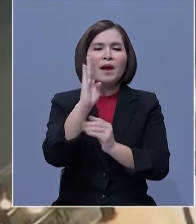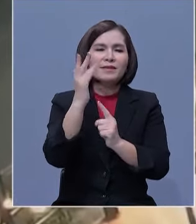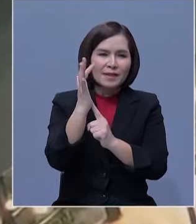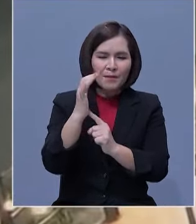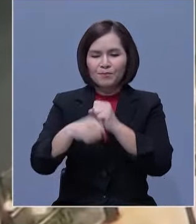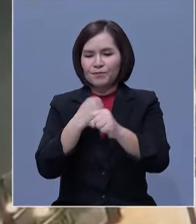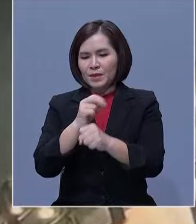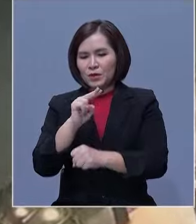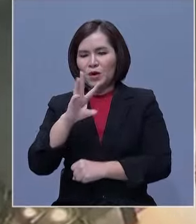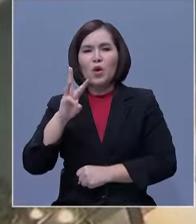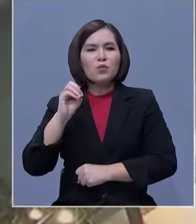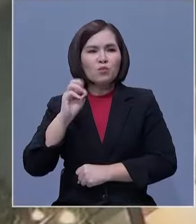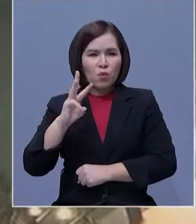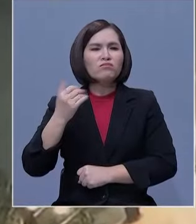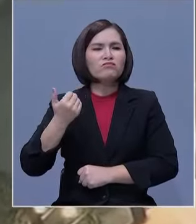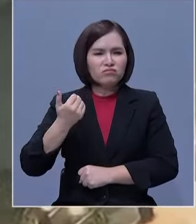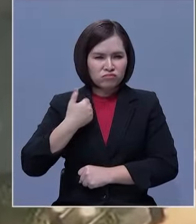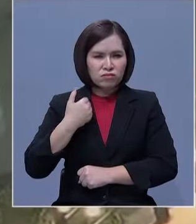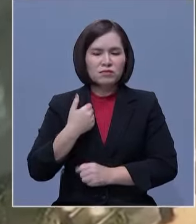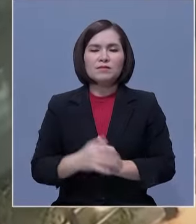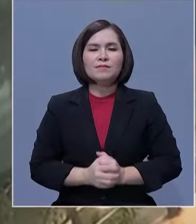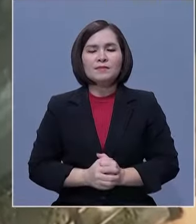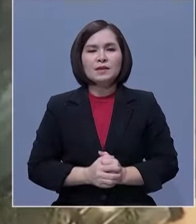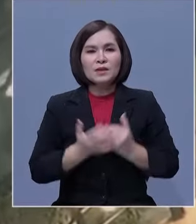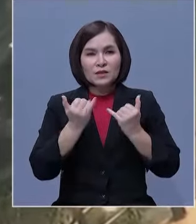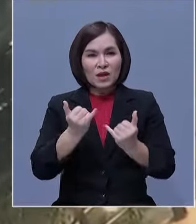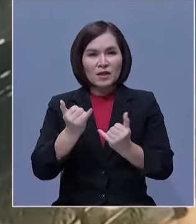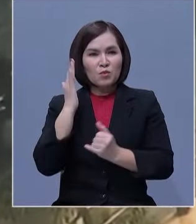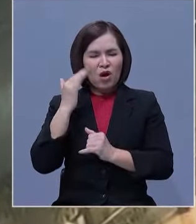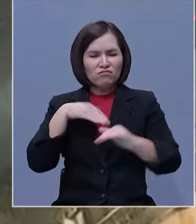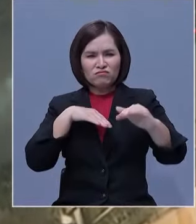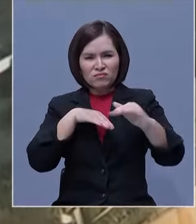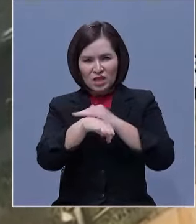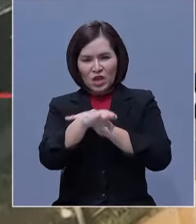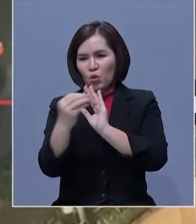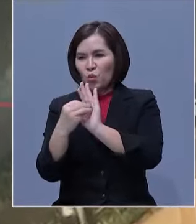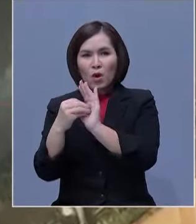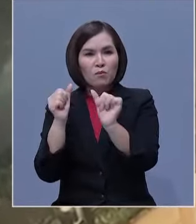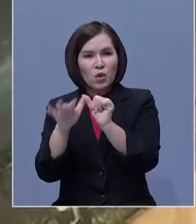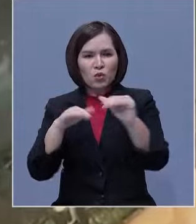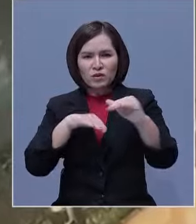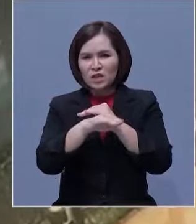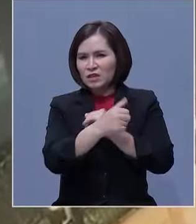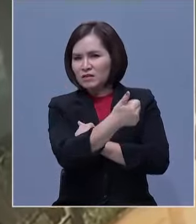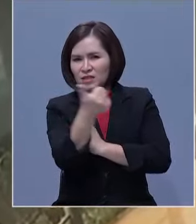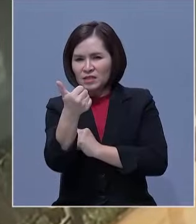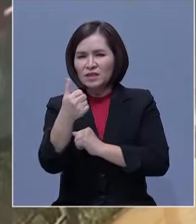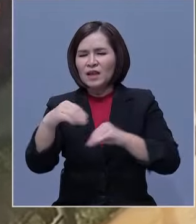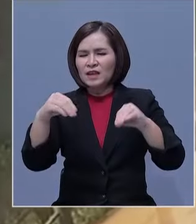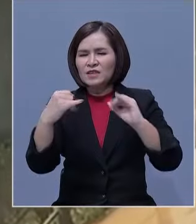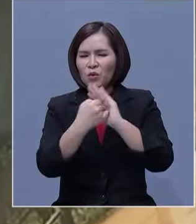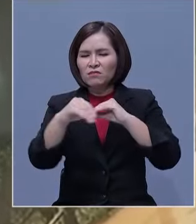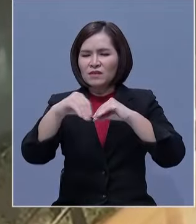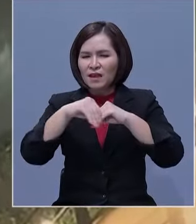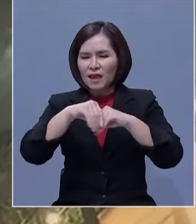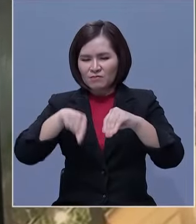66ด้วยโดยมีรายงานนะครับว่าตอนนี้ผู้ต้องหาหลบหนีออกจากพื้นที่กรุงเทพไปแล้วแต่ว่ายังอยู่ย่านปริมณฑลอยู่